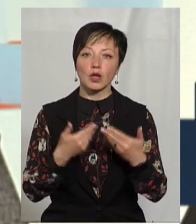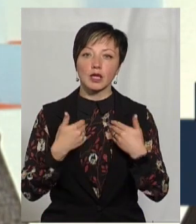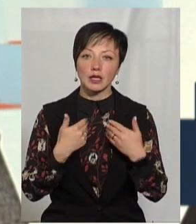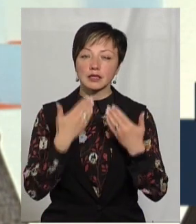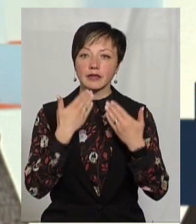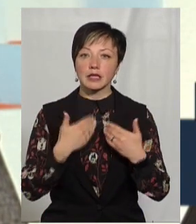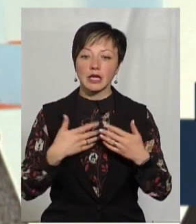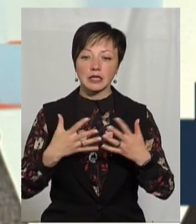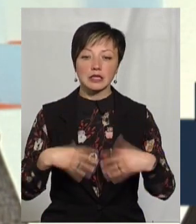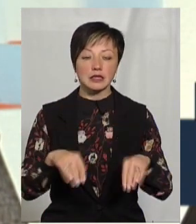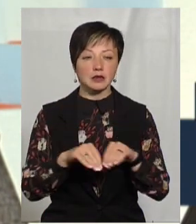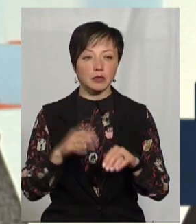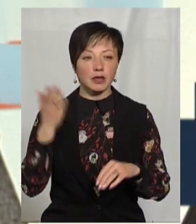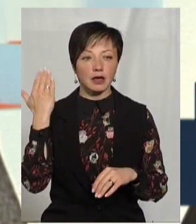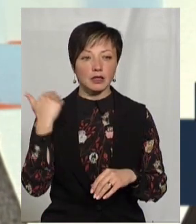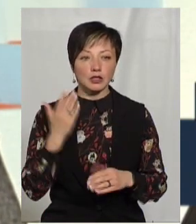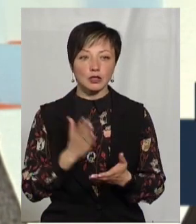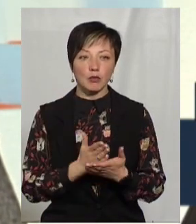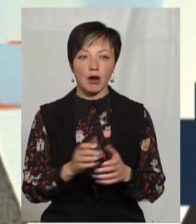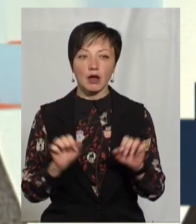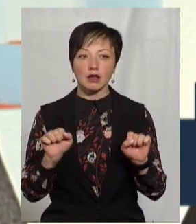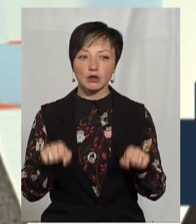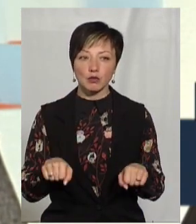сім'ї, які раніше мали змогу